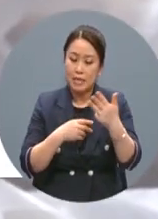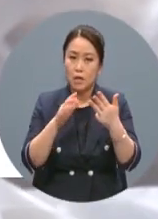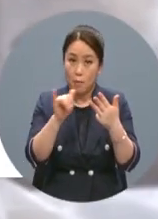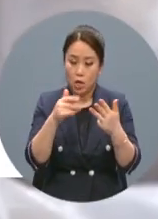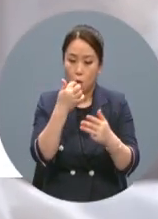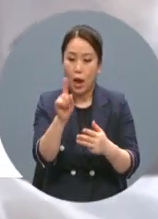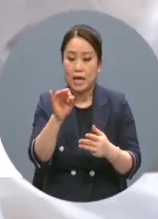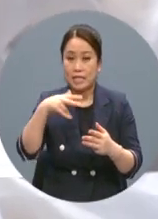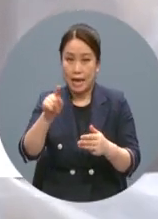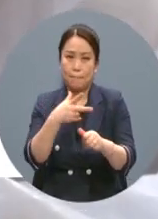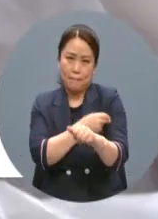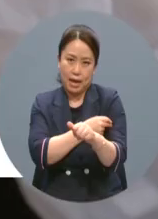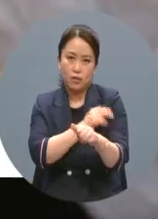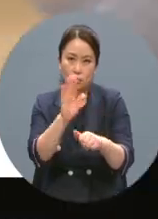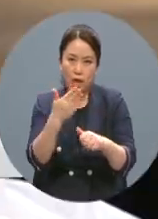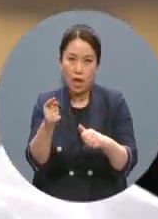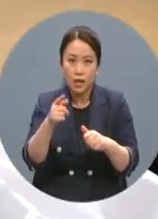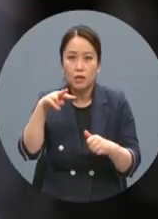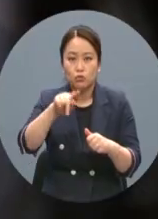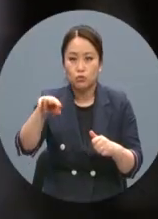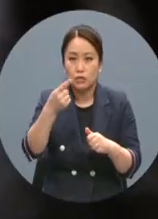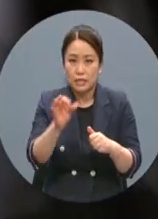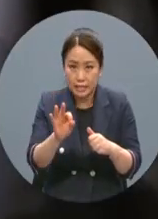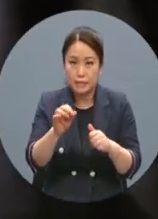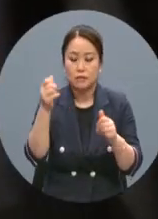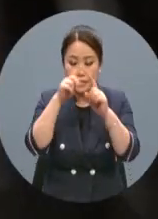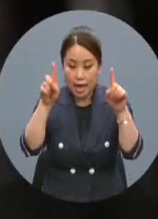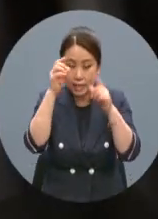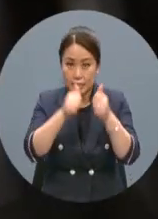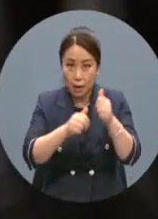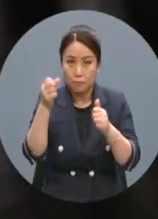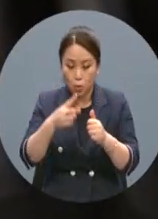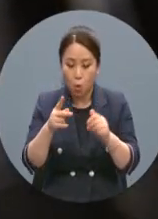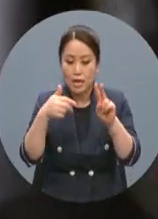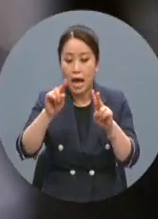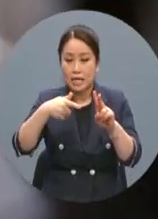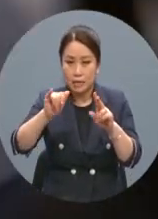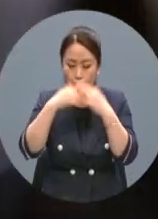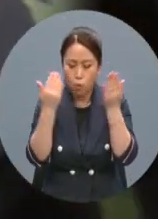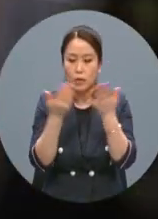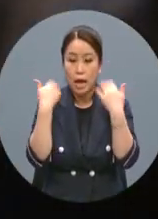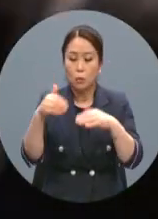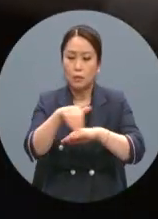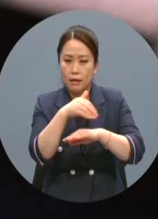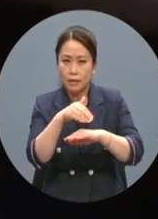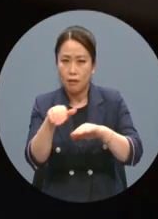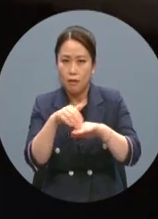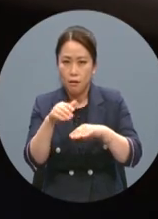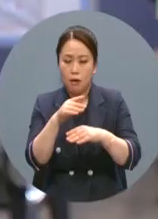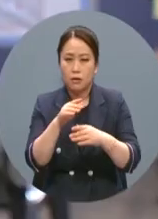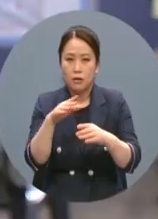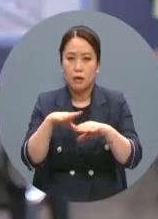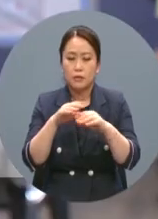화이자 백신을 맞습니다. 수능과 2학기 전면 등교를 앞두고 정부 차원에서 취한 조치입니다. 아프지